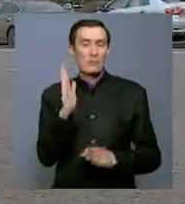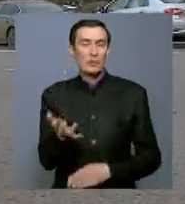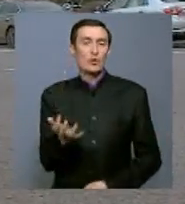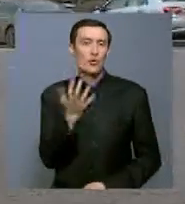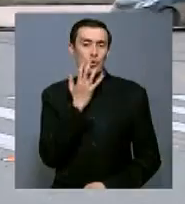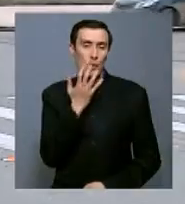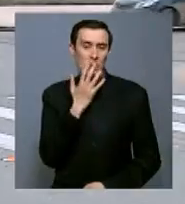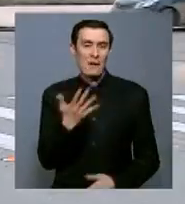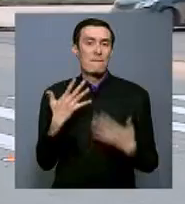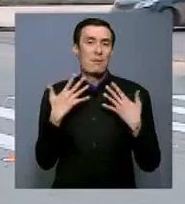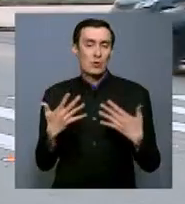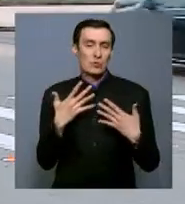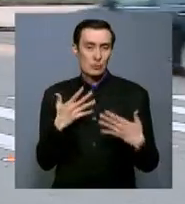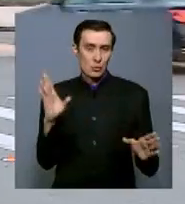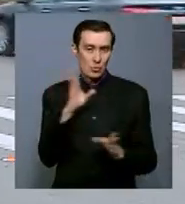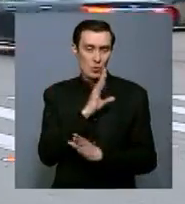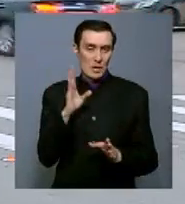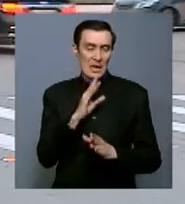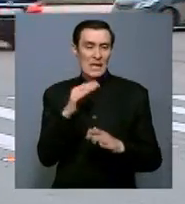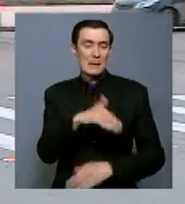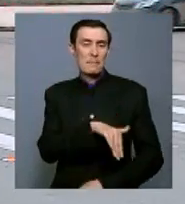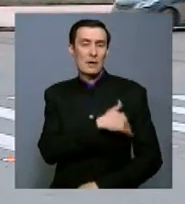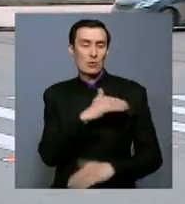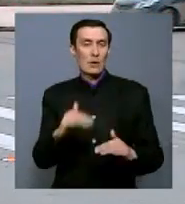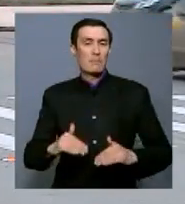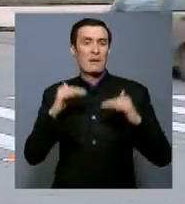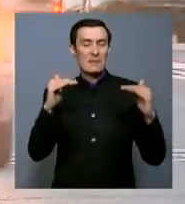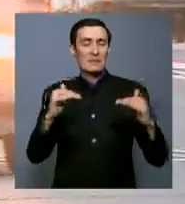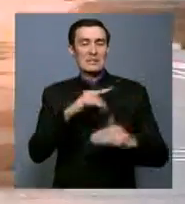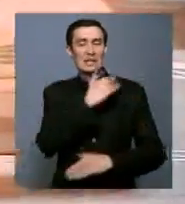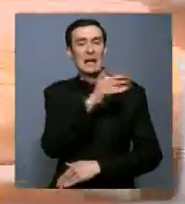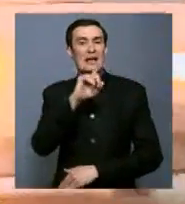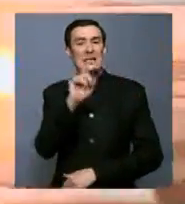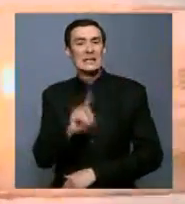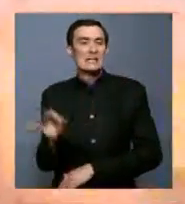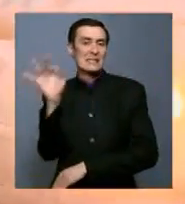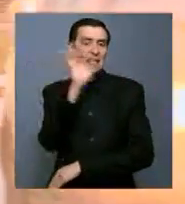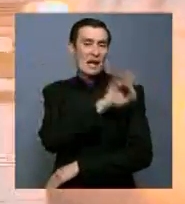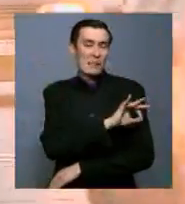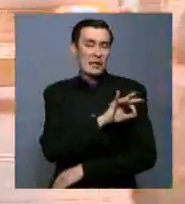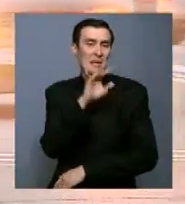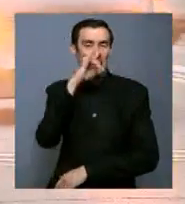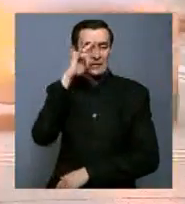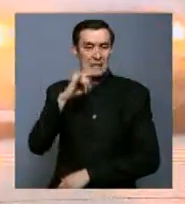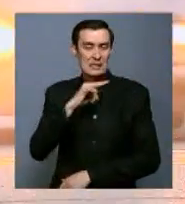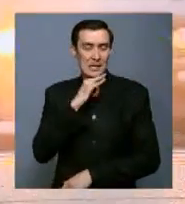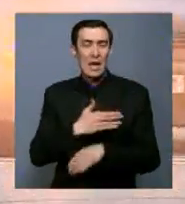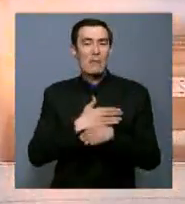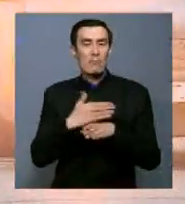теплый воздух. Температура повысится сначала на западе республики, а после и на всей территории страны.